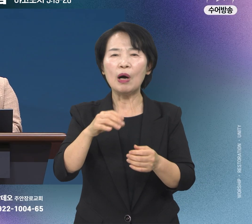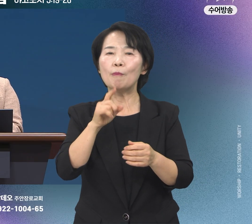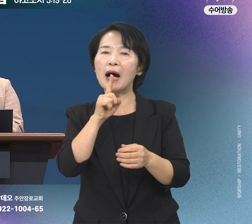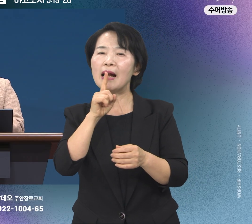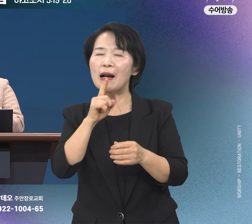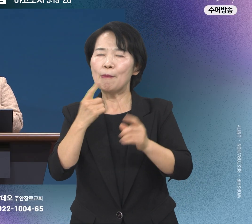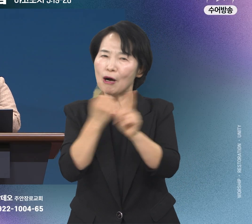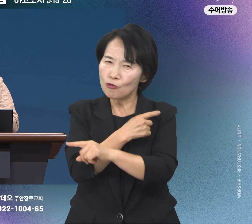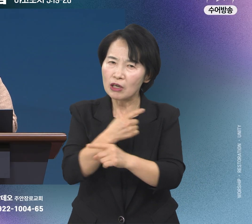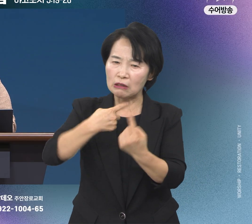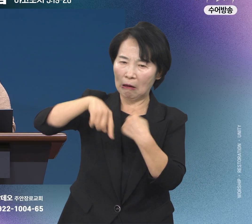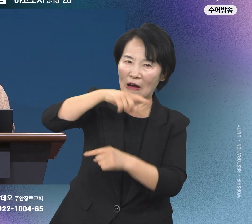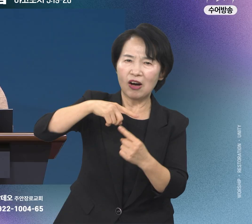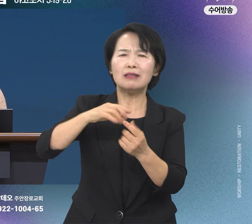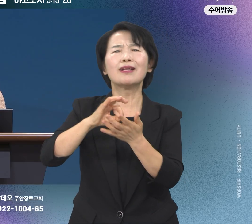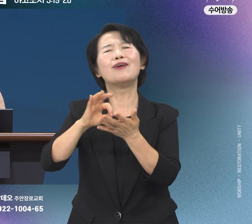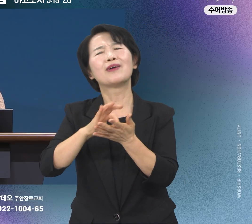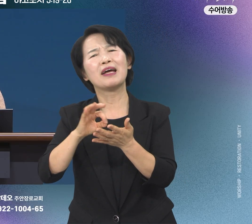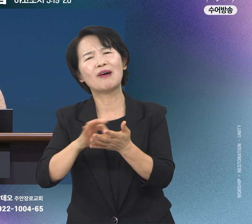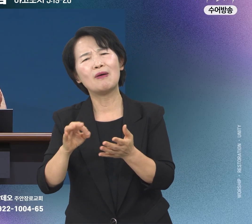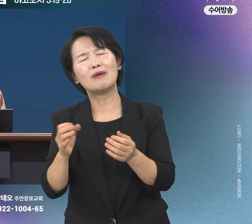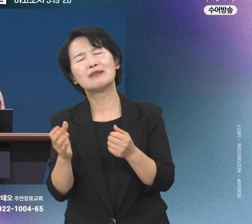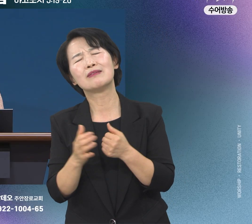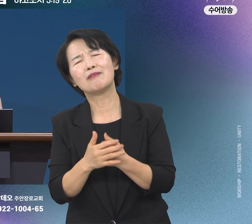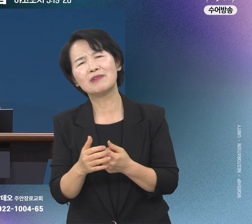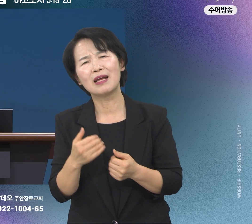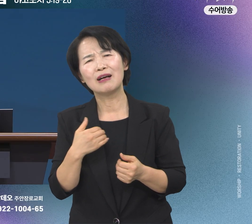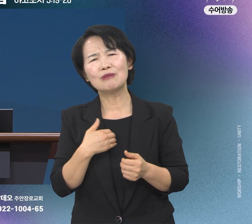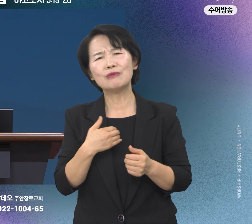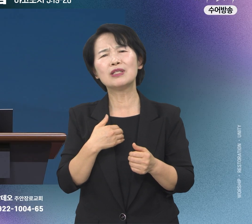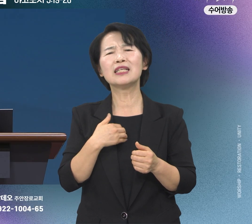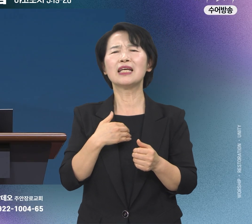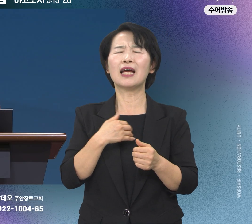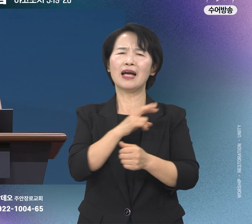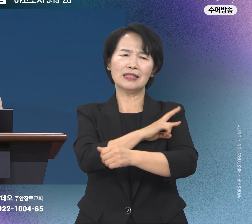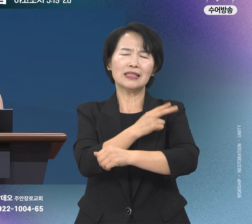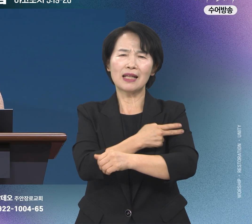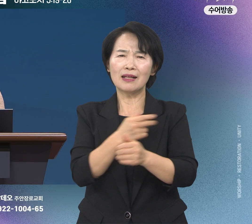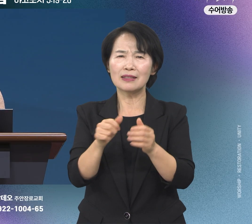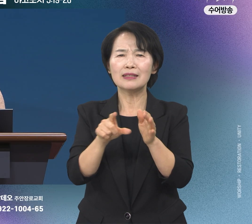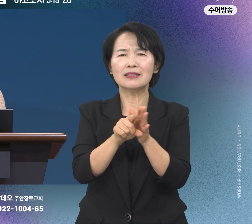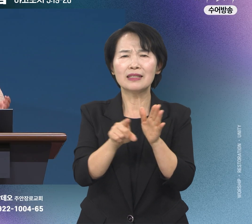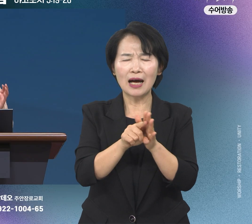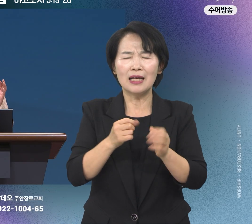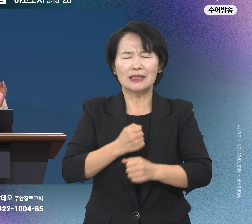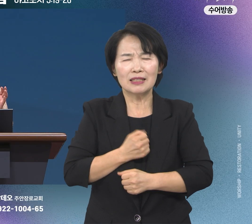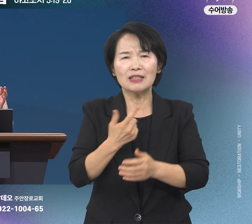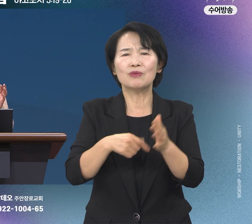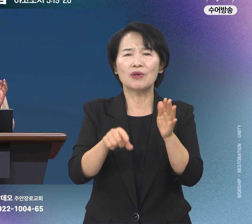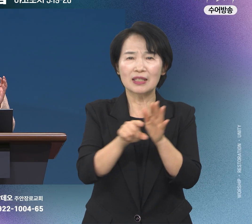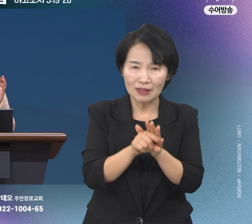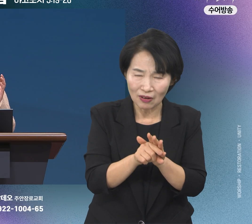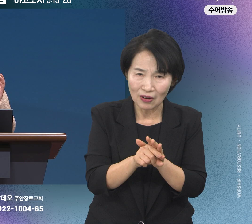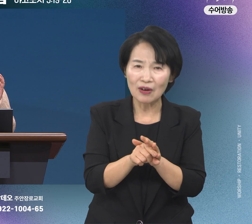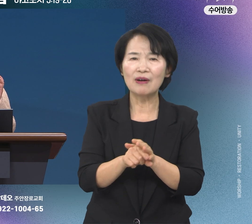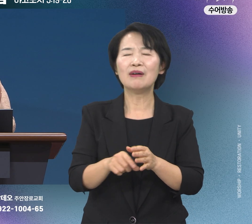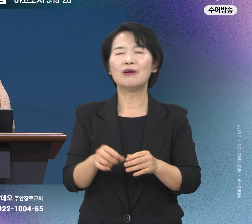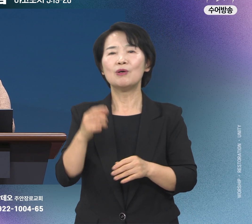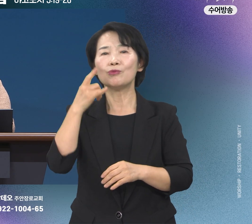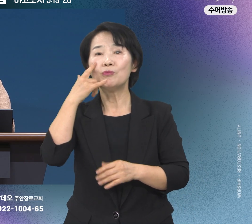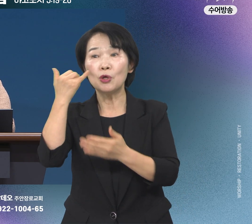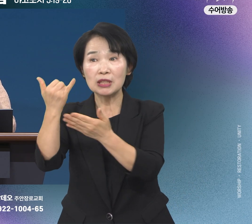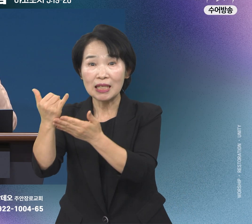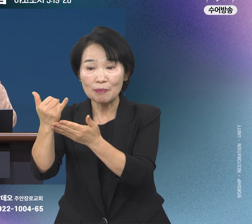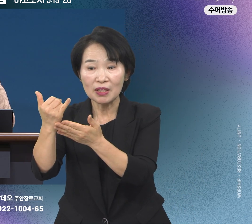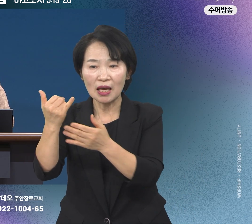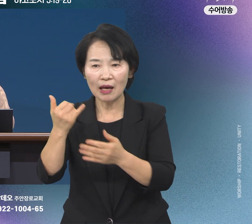것이죠. 그래서 신천지 신앙을 지키기 위하여서 기숙사 생활을 하다가 연휴나 쉬는 날 이럴 때 부모님께 신천지 자료를